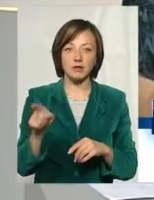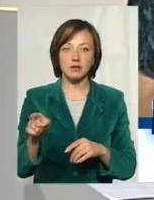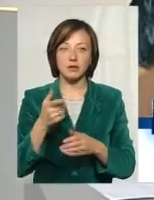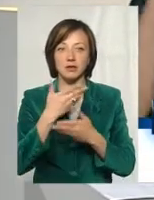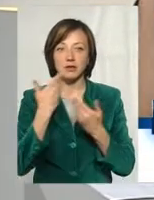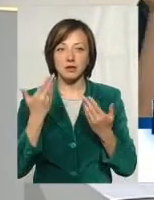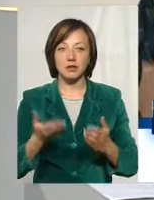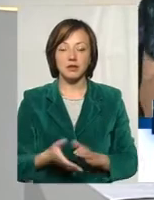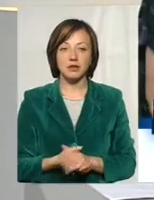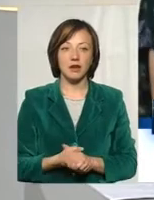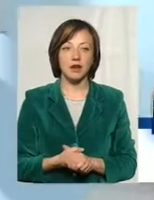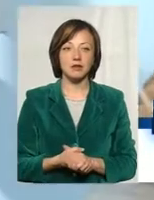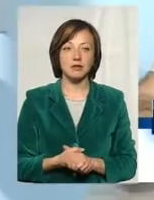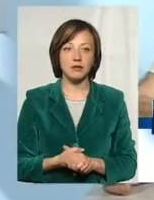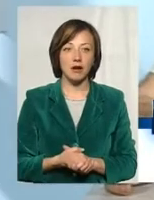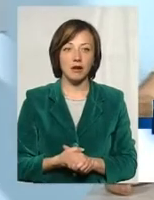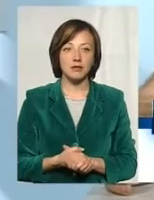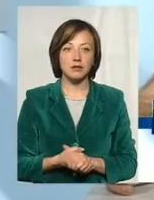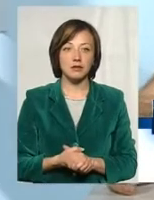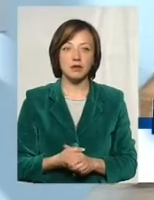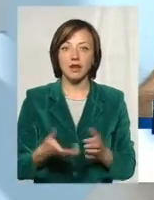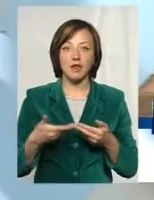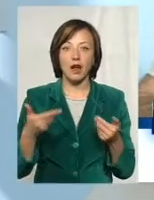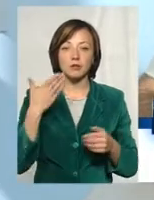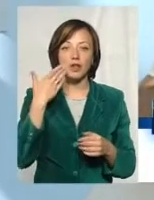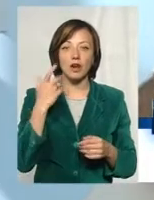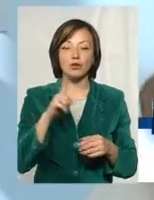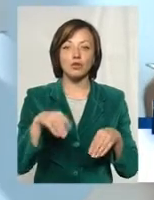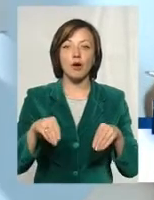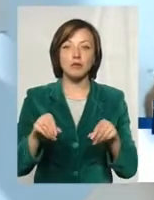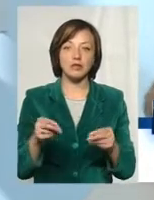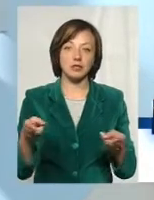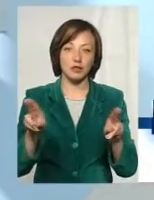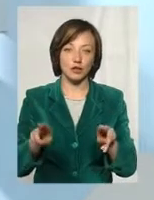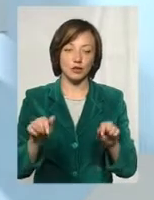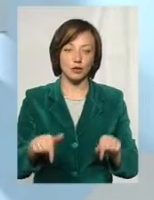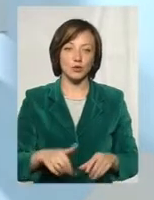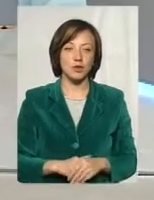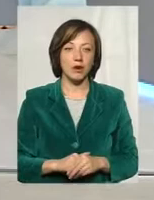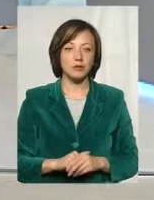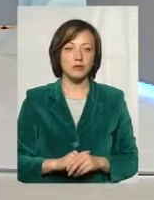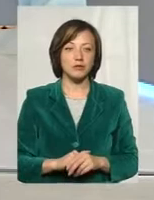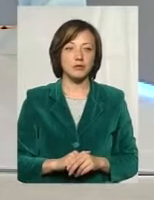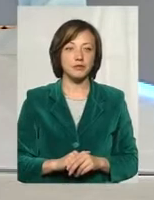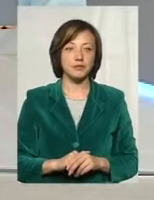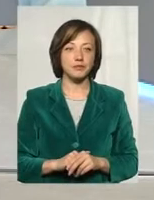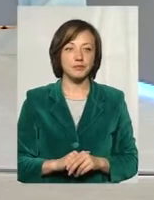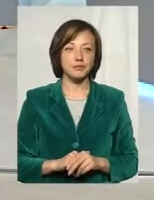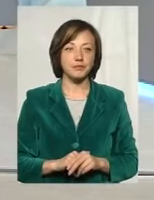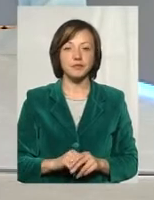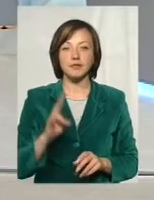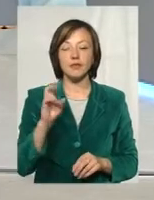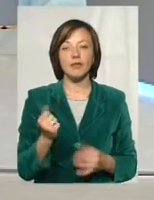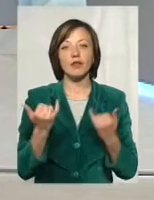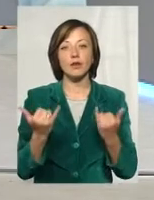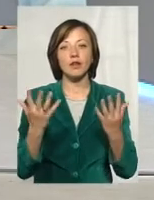там Ігор Коломойченко, і нам від того не легше, що земля залишиться тут. Пане Валентине, на